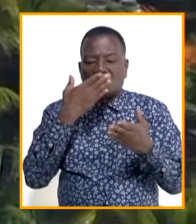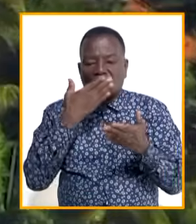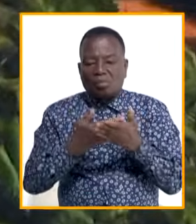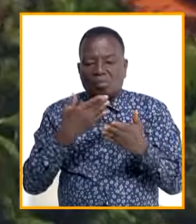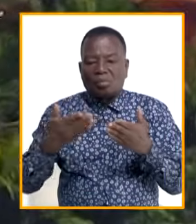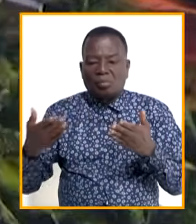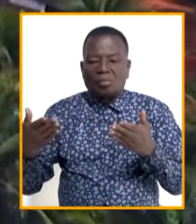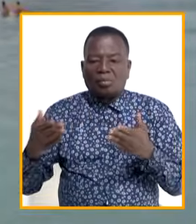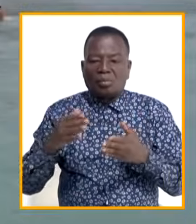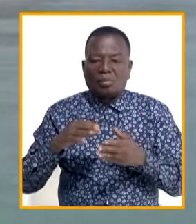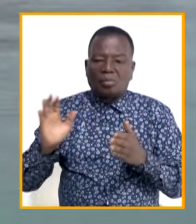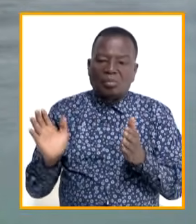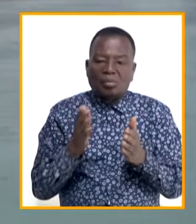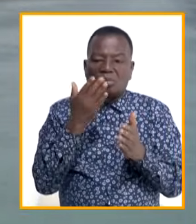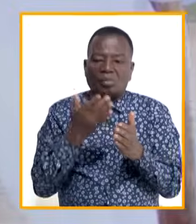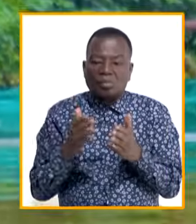touristiques.